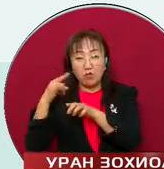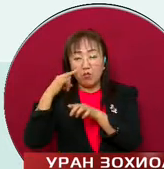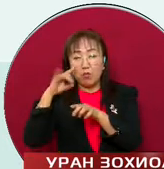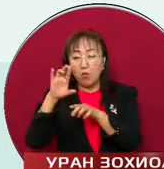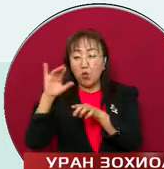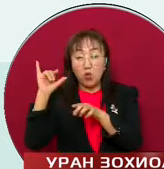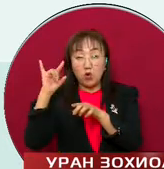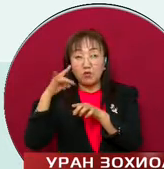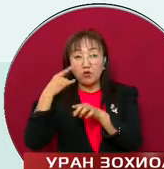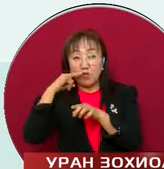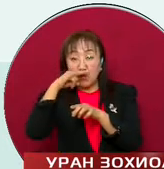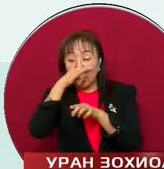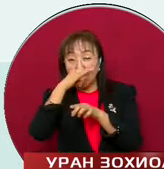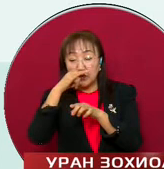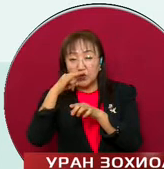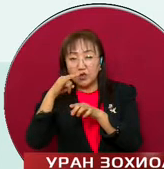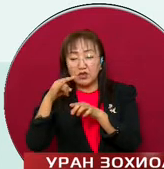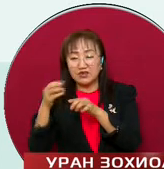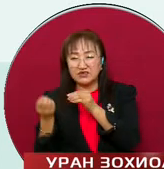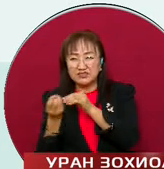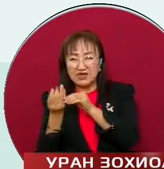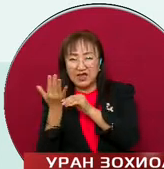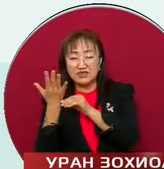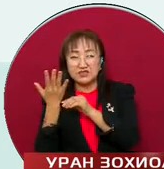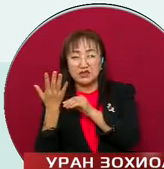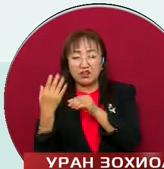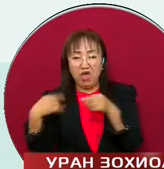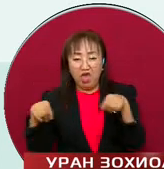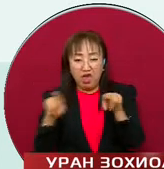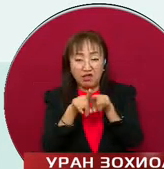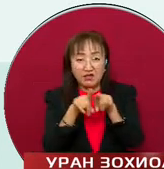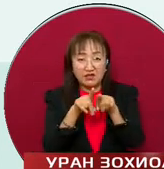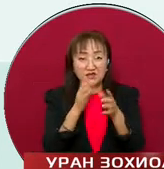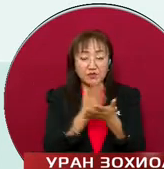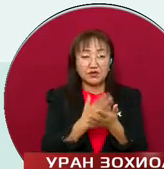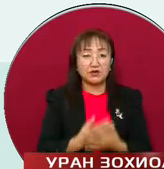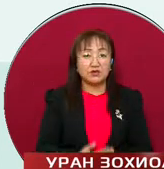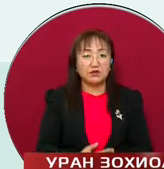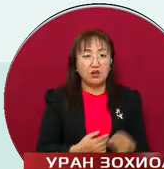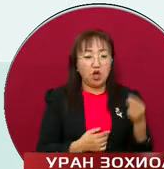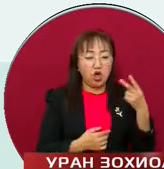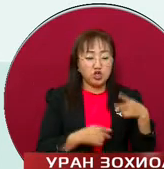байна. За хоёр дахь өгүүлбэрт юу юутай адилтгсан бэ?